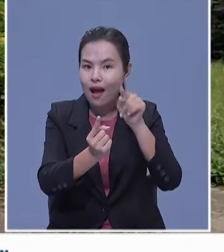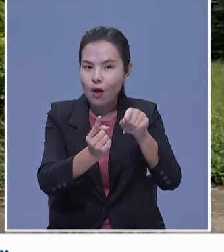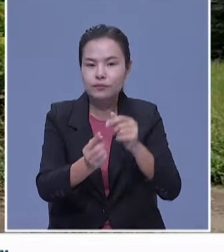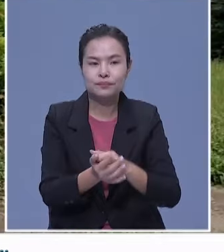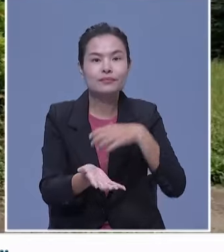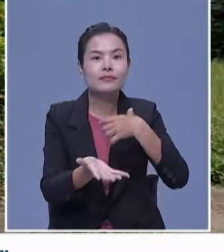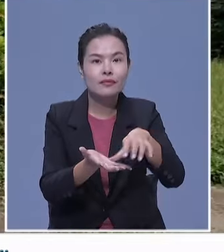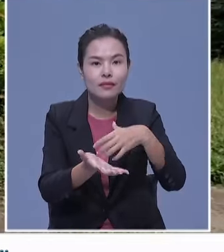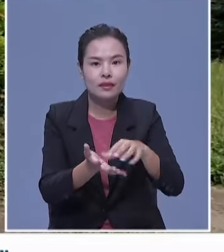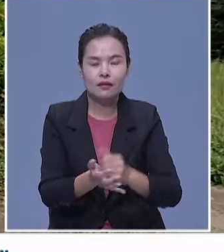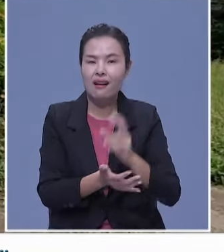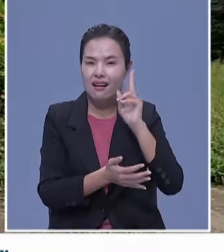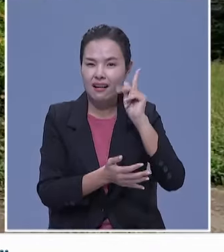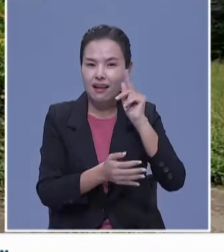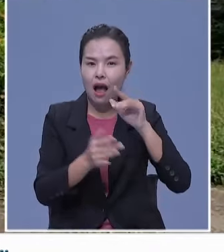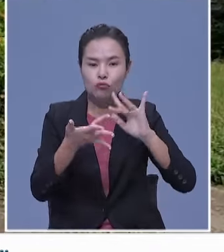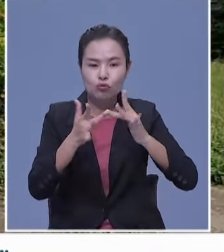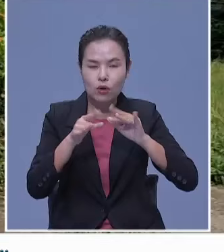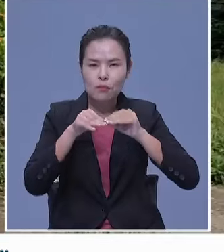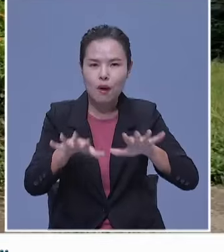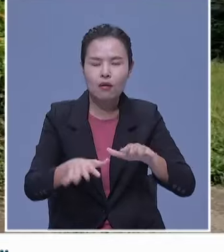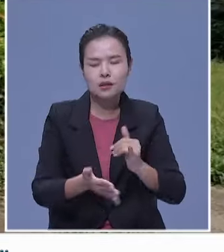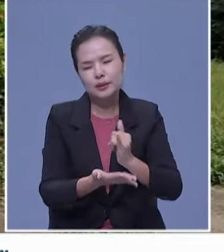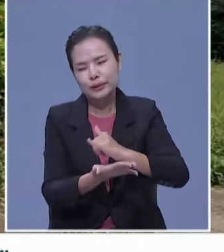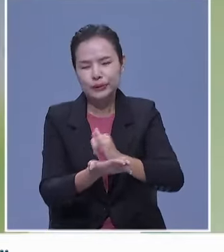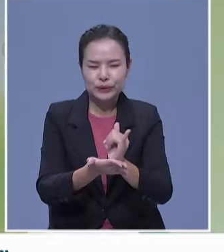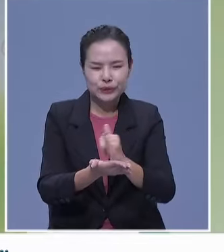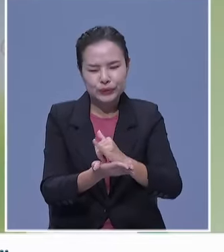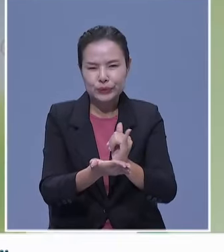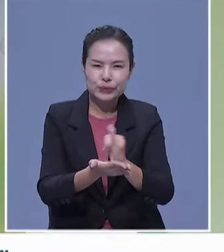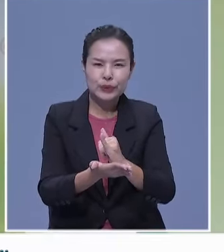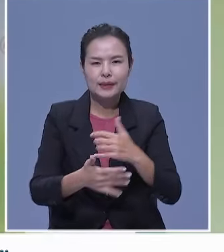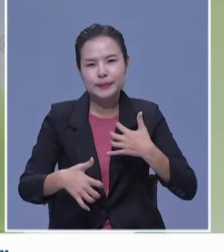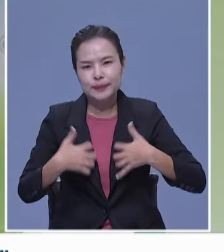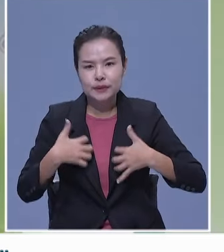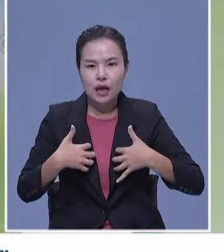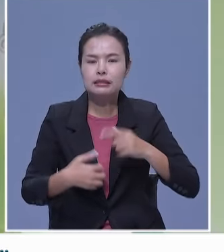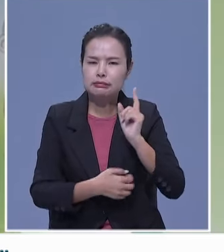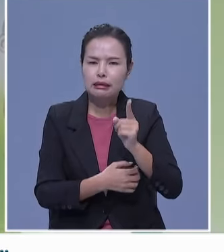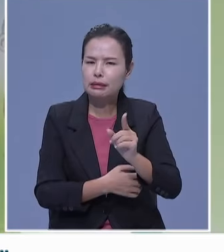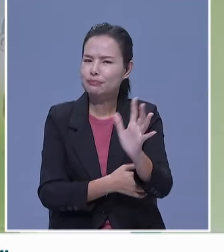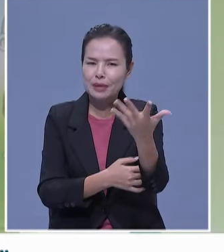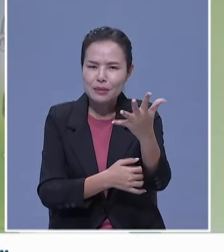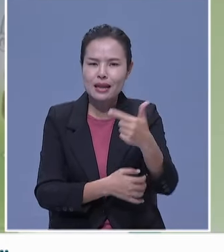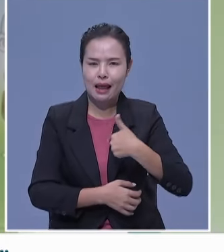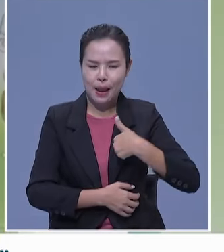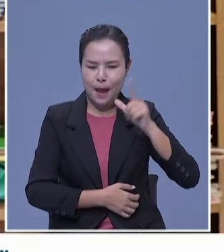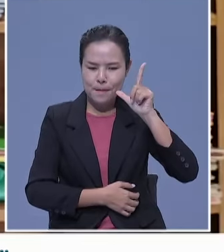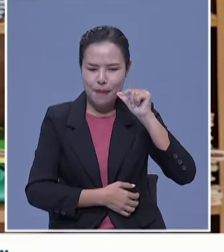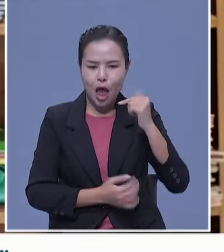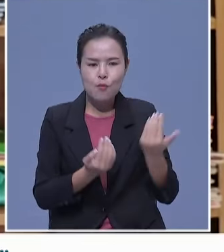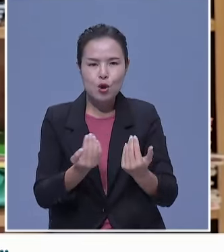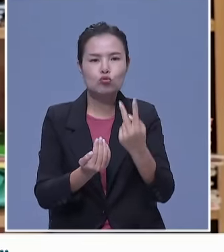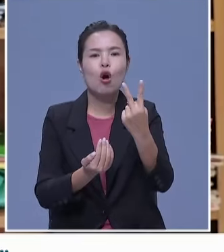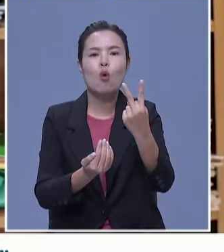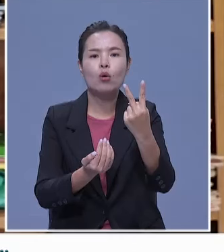านก็บอกว่าหลังตกเป็นข่าวทางโซเชียลนอนไม่หลับเลยนะและยืนยันว่าไม่เป็นความจริงตัวเองเนี่ยเป็นแม่เลี้ยงเดี่ยวมีลูก